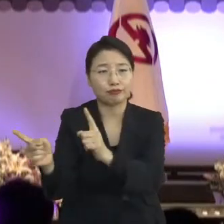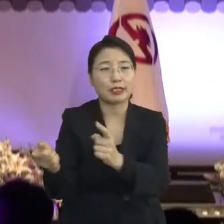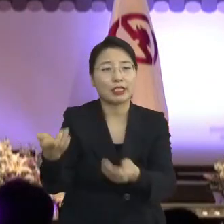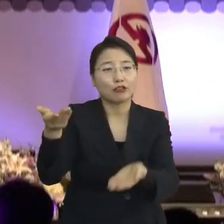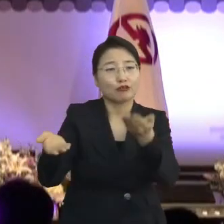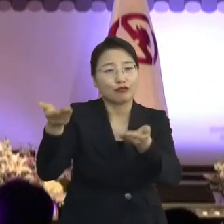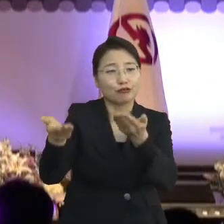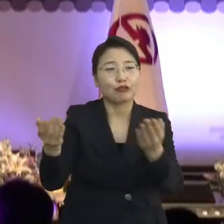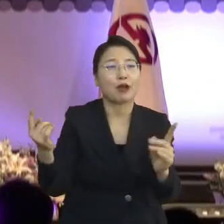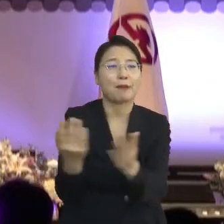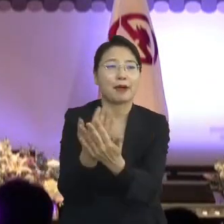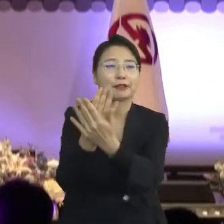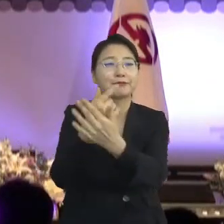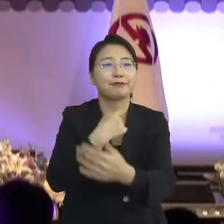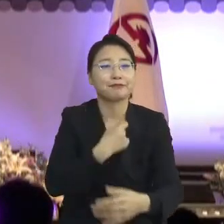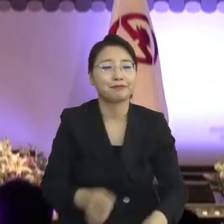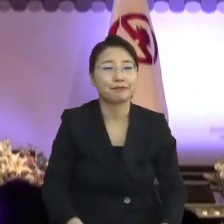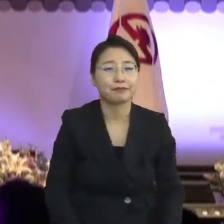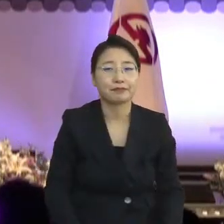추진해 나가겠습니다.